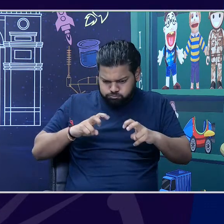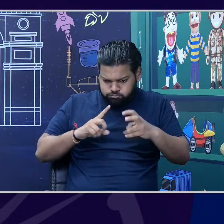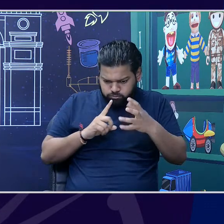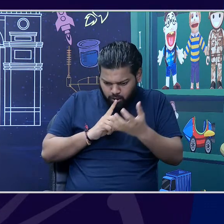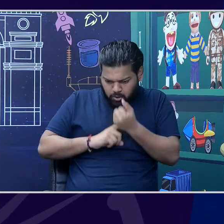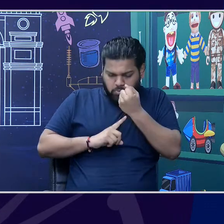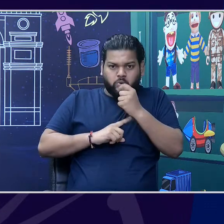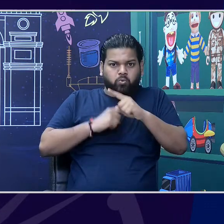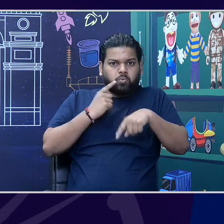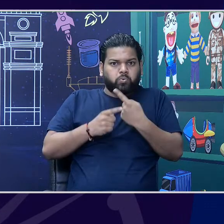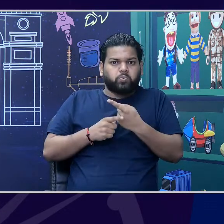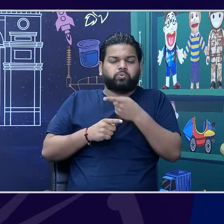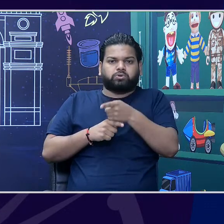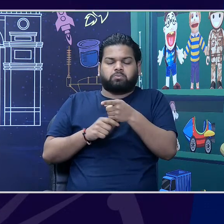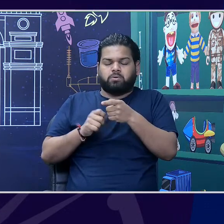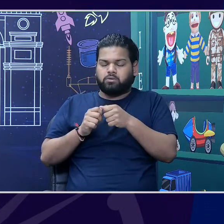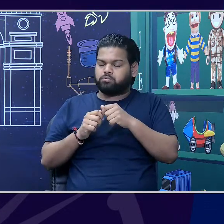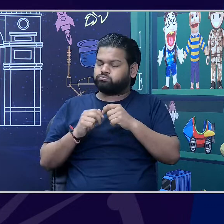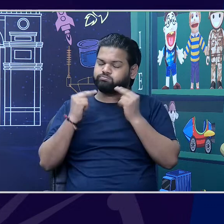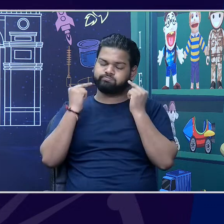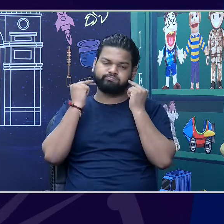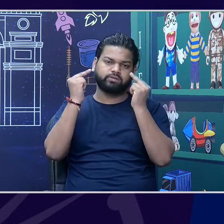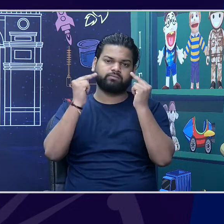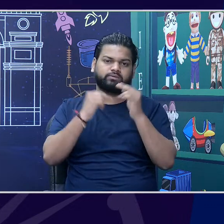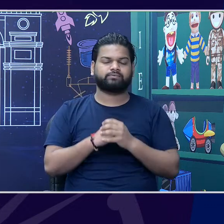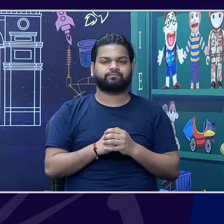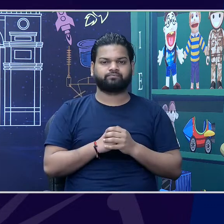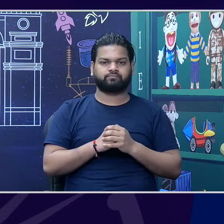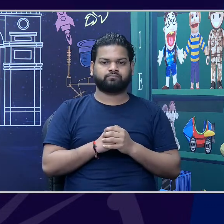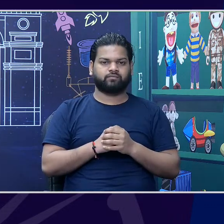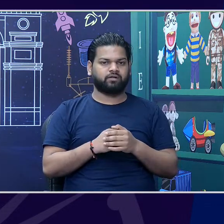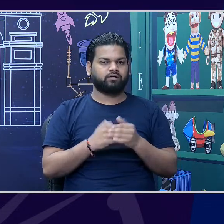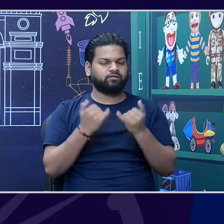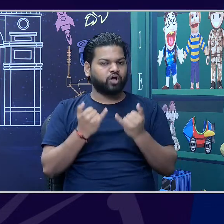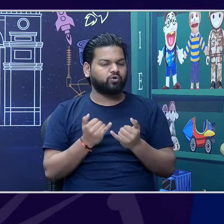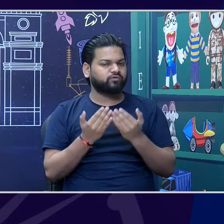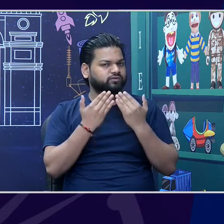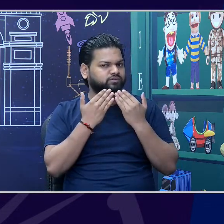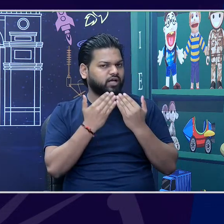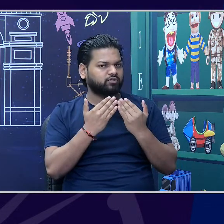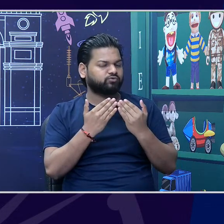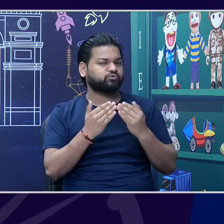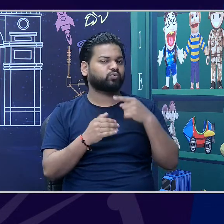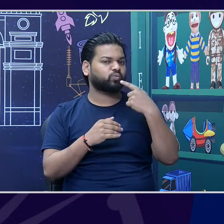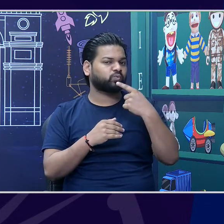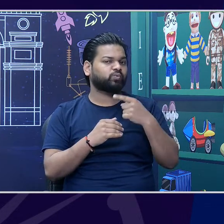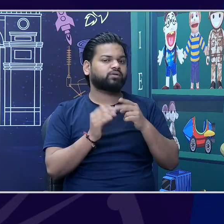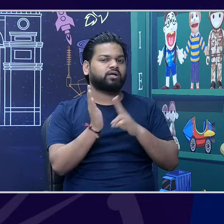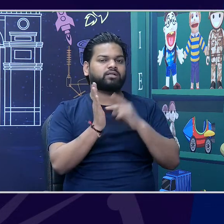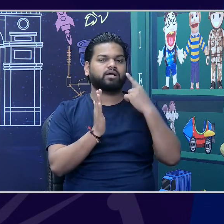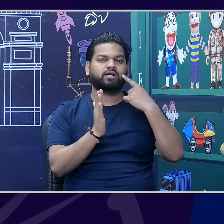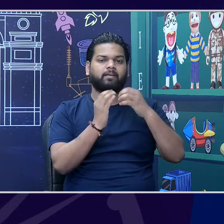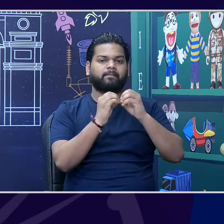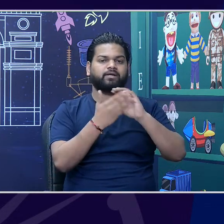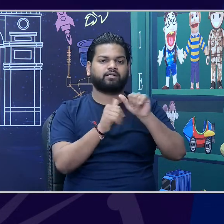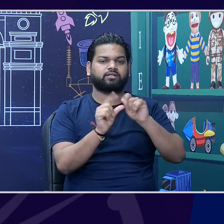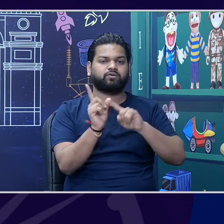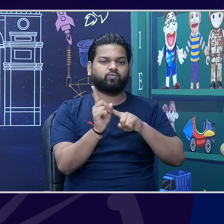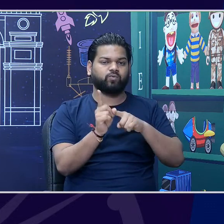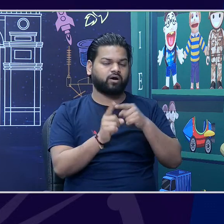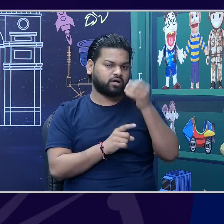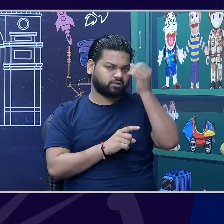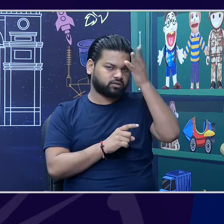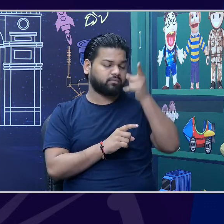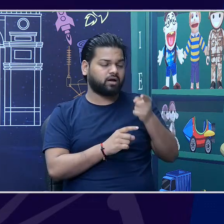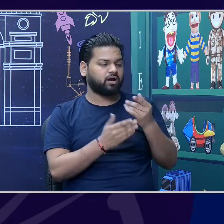बताने की ज़रूरत नहीं. सो थैंक यू वेरी मच फॉर दिस वंडरफुल सेशन. थैंक यू. निर्भय, आपका भी बहुत बहुत धन्यवाद कि आपने पूरा सेशन हमारा